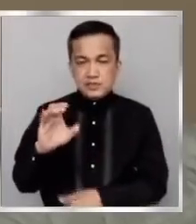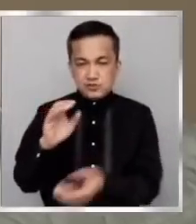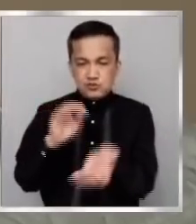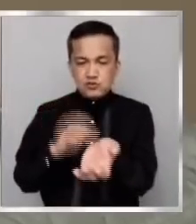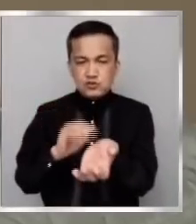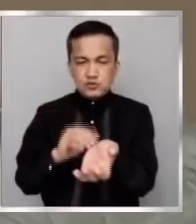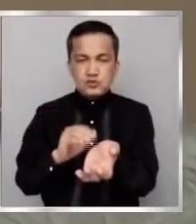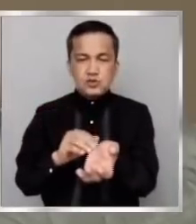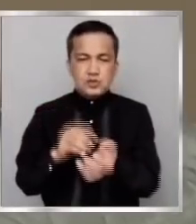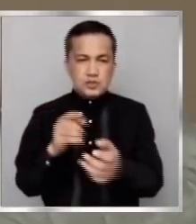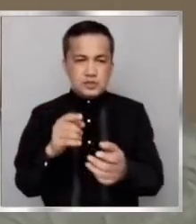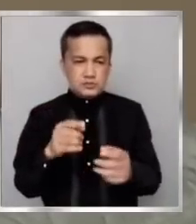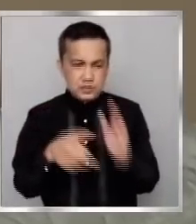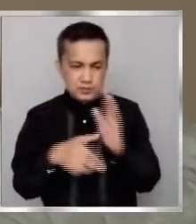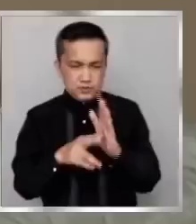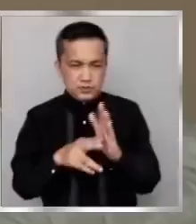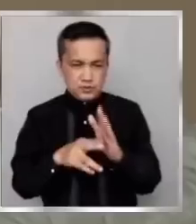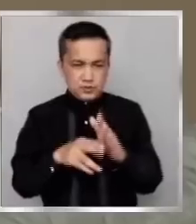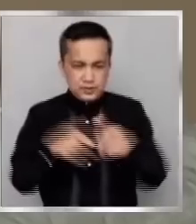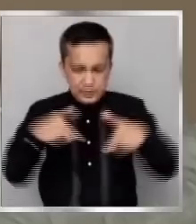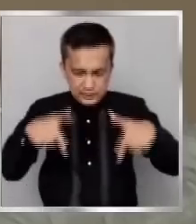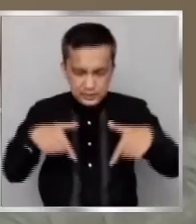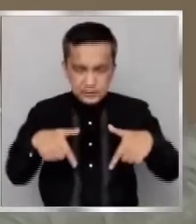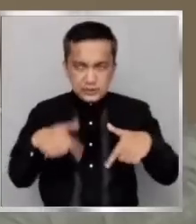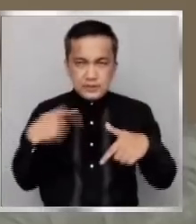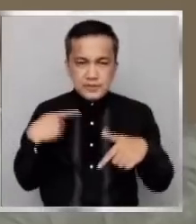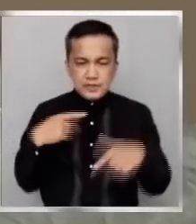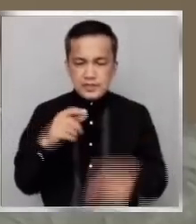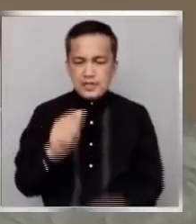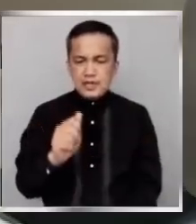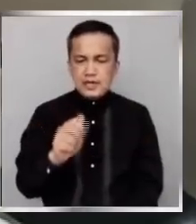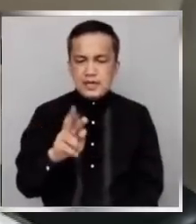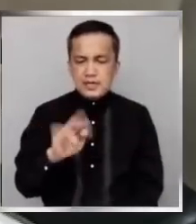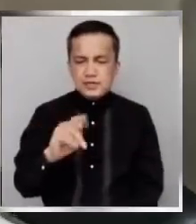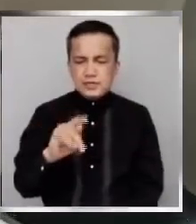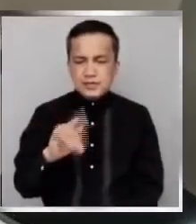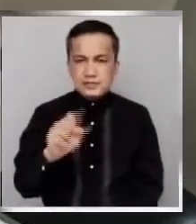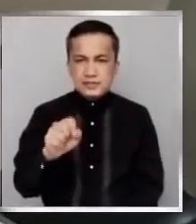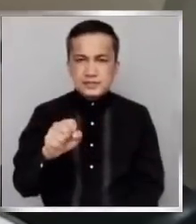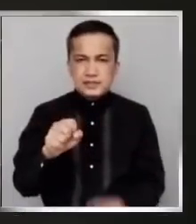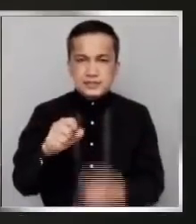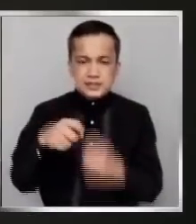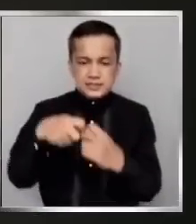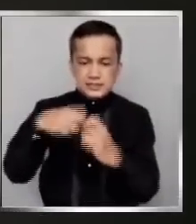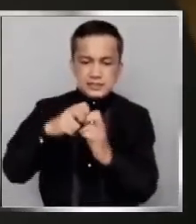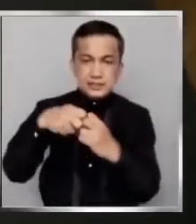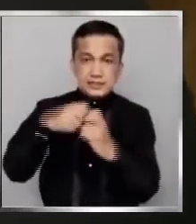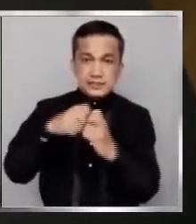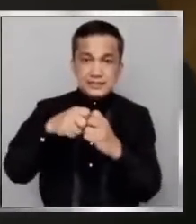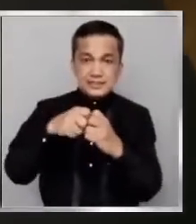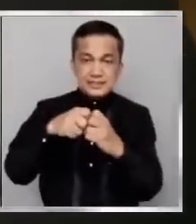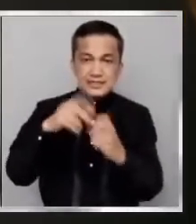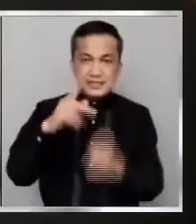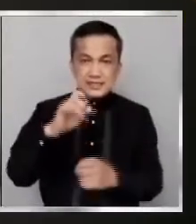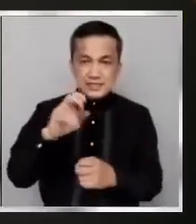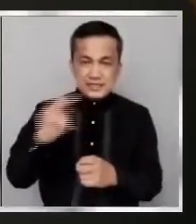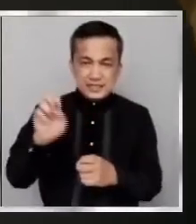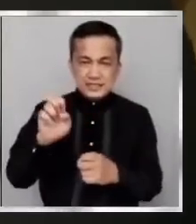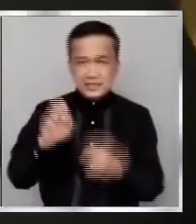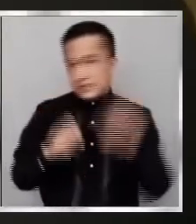nyo, may sign ng arthritis both sa knee joint niya and sa spine. Nandun